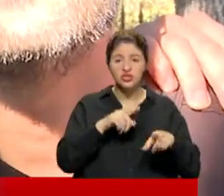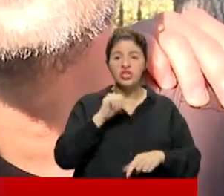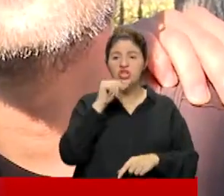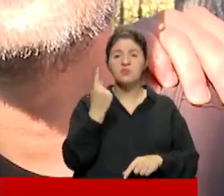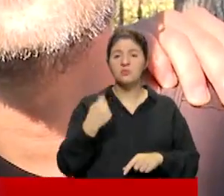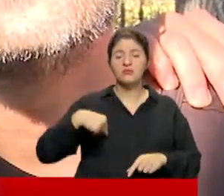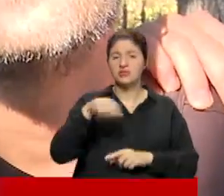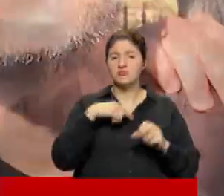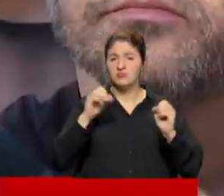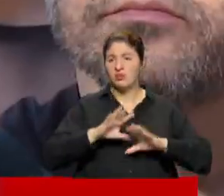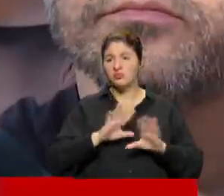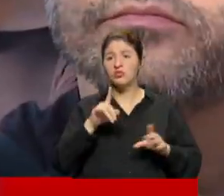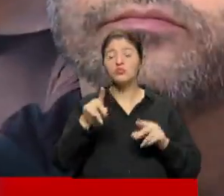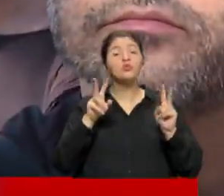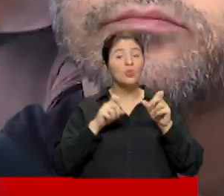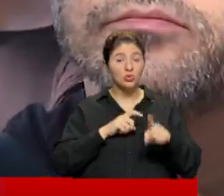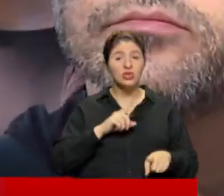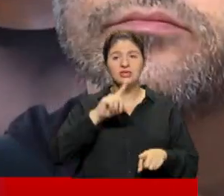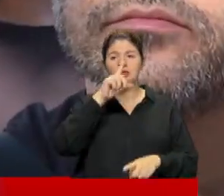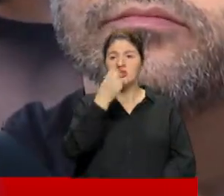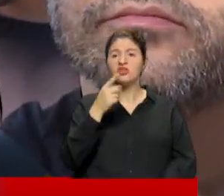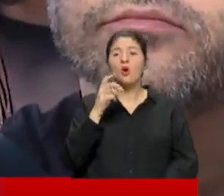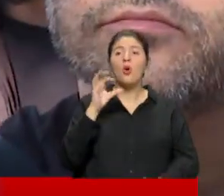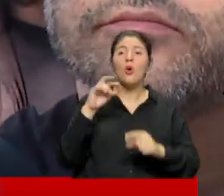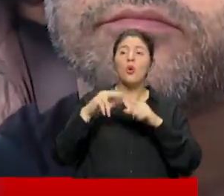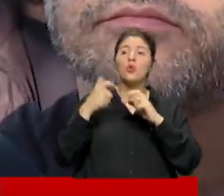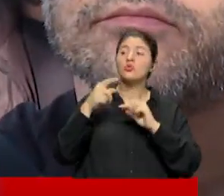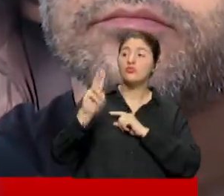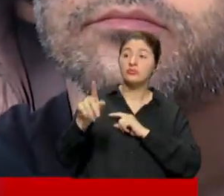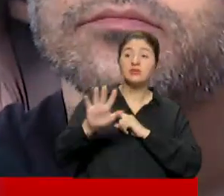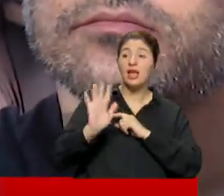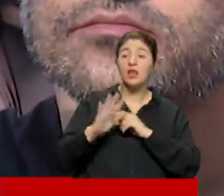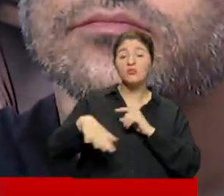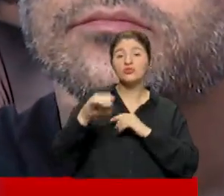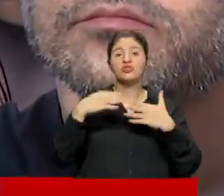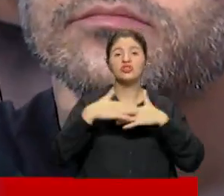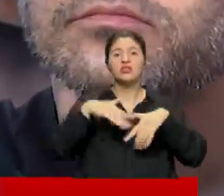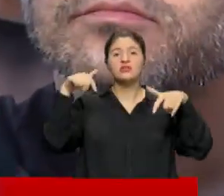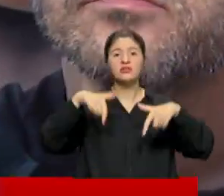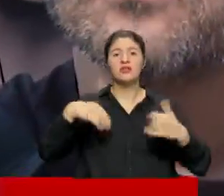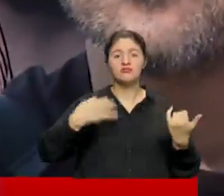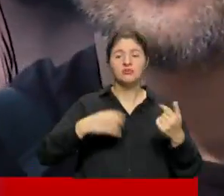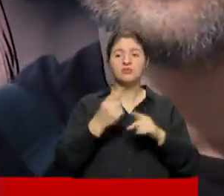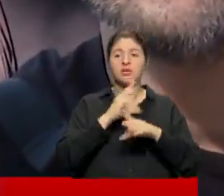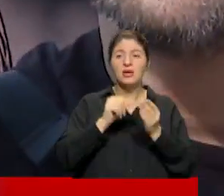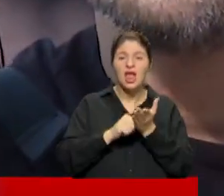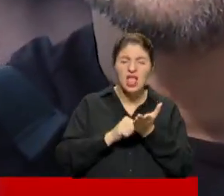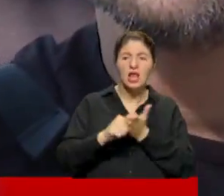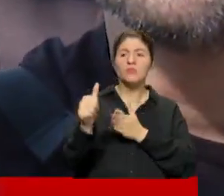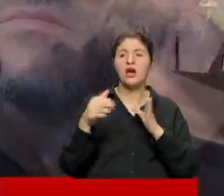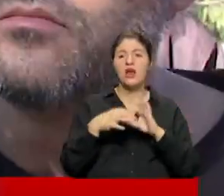Hiçbirimiz bırakmayacağız bu konu sadece onur Şener'i değil Tüm gece sahne alan sanatçıların tamamını